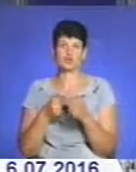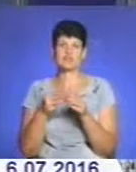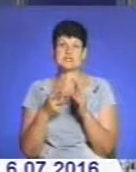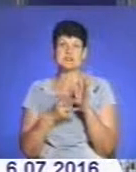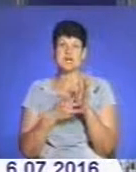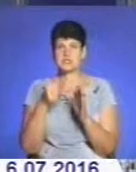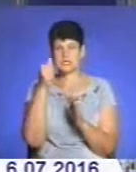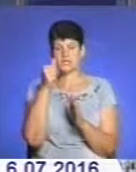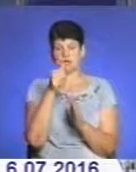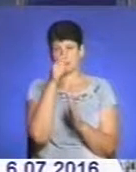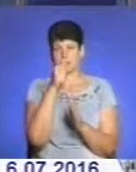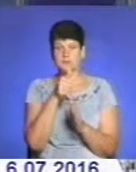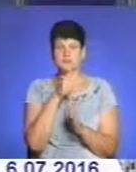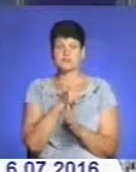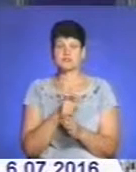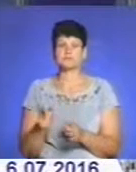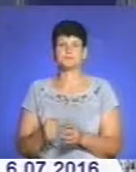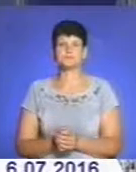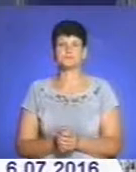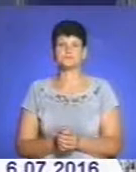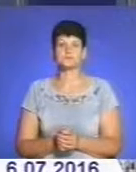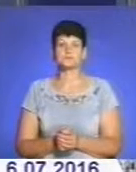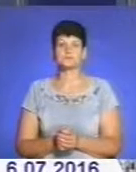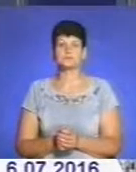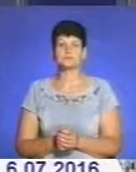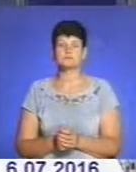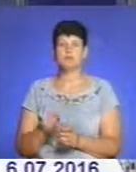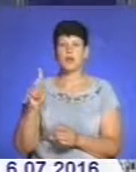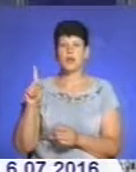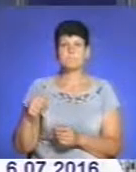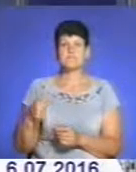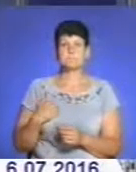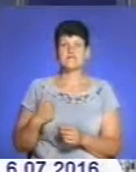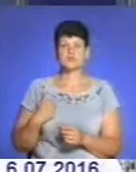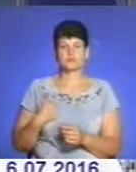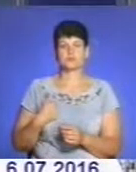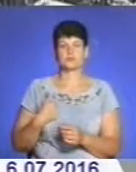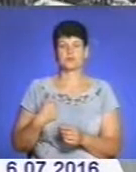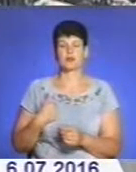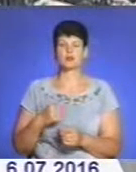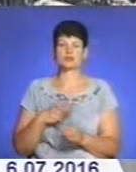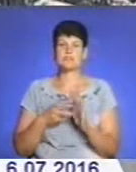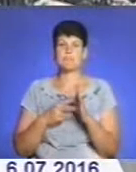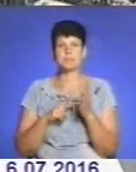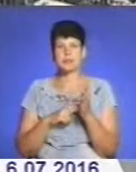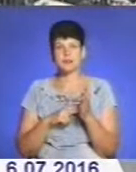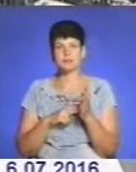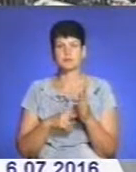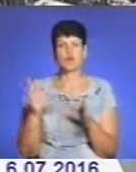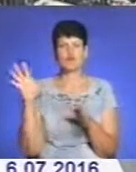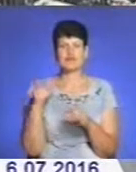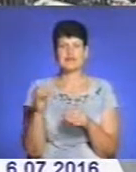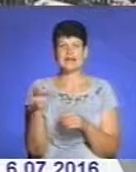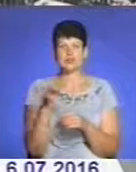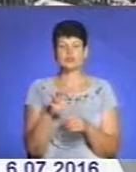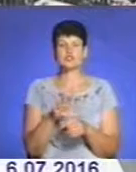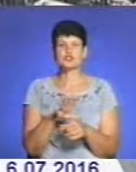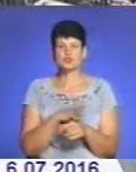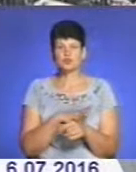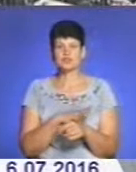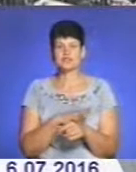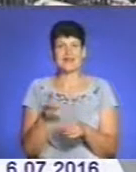місяців термін служби строковий. Призов на строкову службу відбувався за планами, скажімо так, у всіх районах, чи були райони, які десь